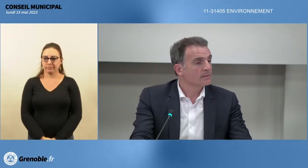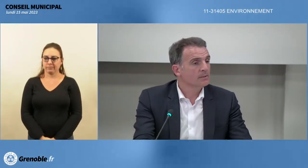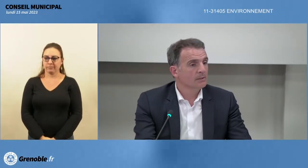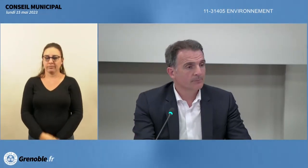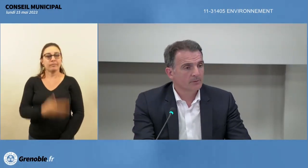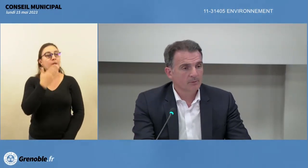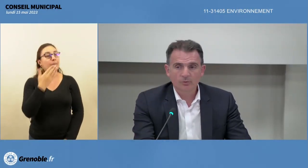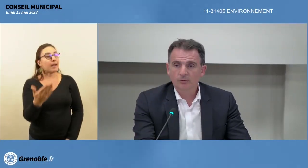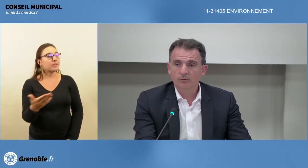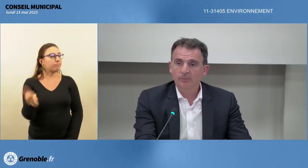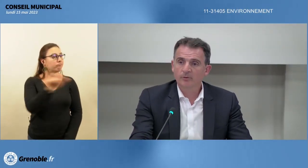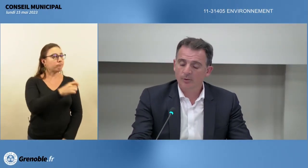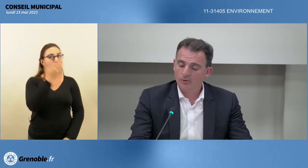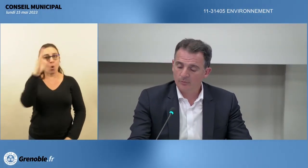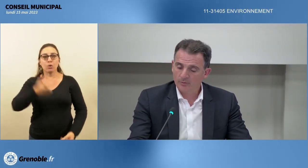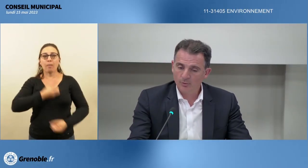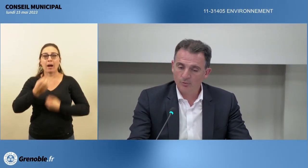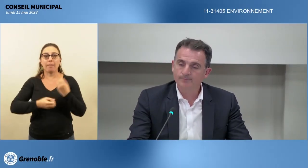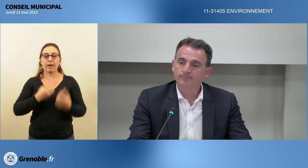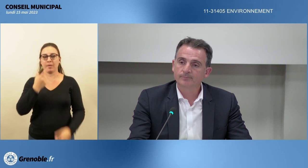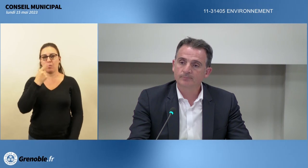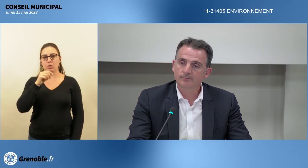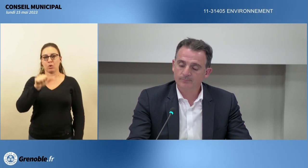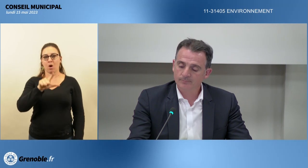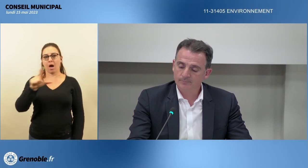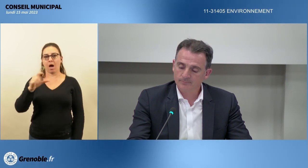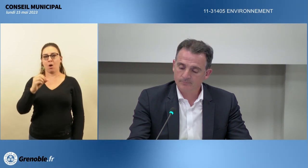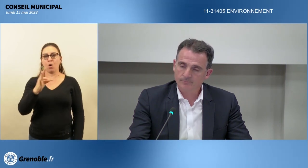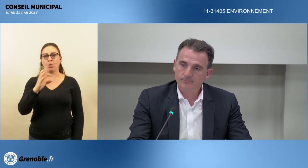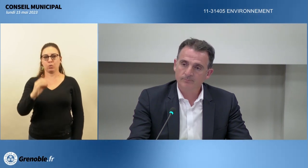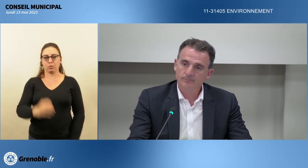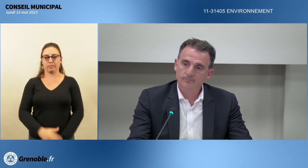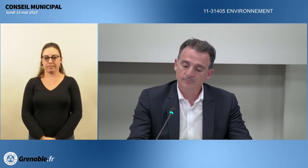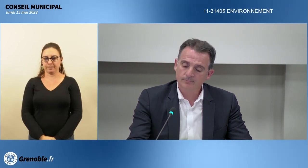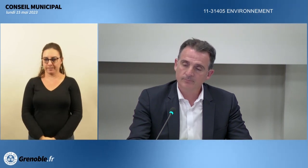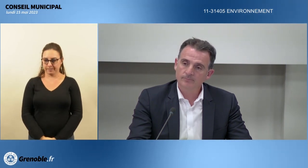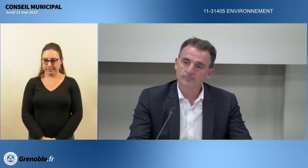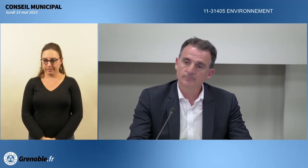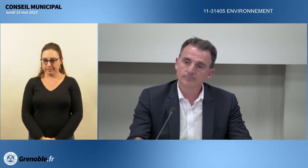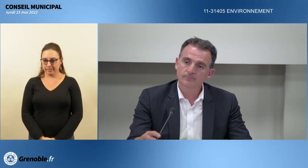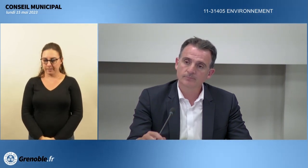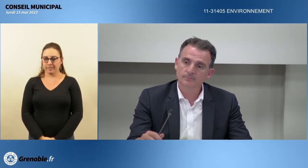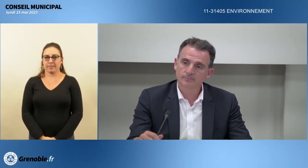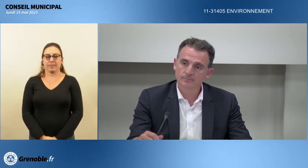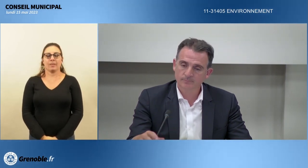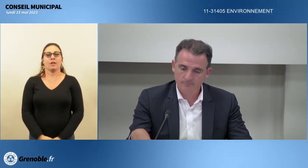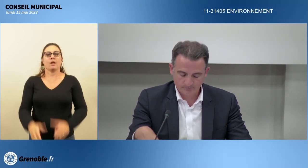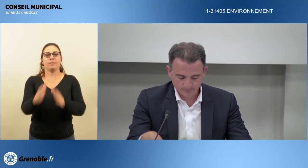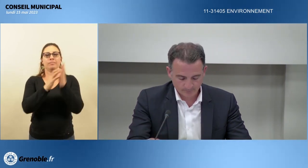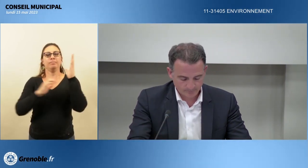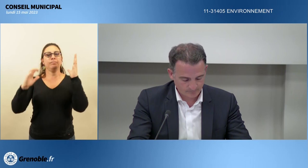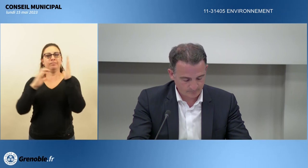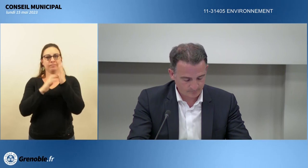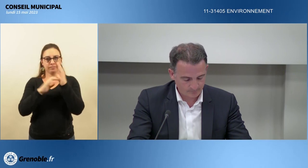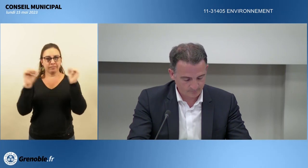merci n'est-il d'autres prises de parole monsieur à l'auto alors cette délibération permet d'émettre